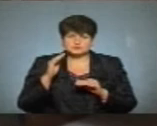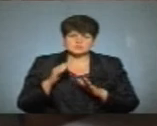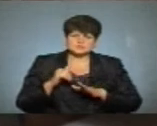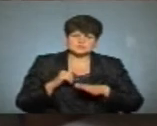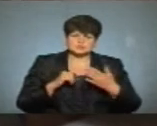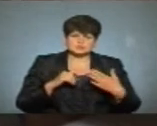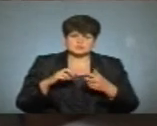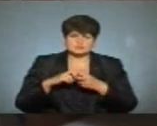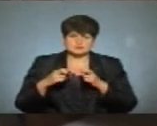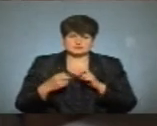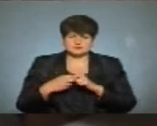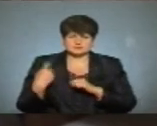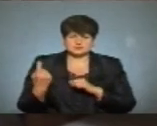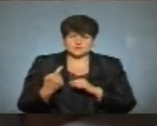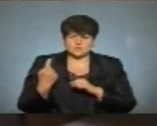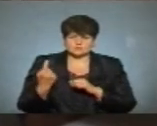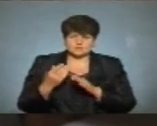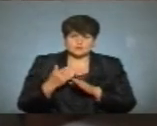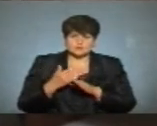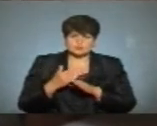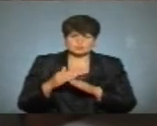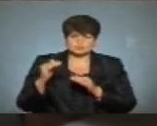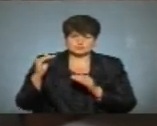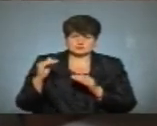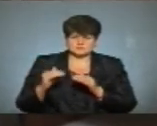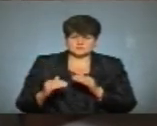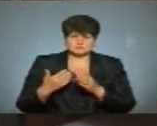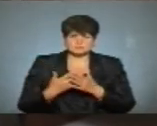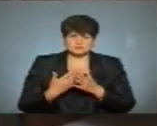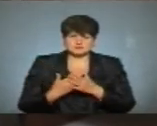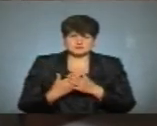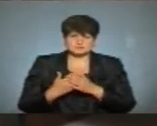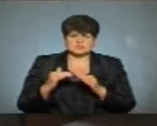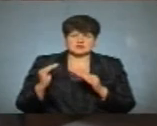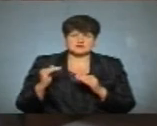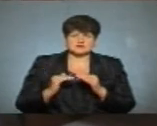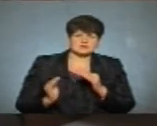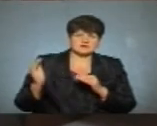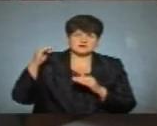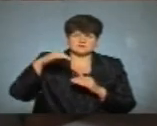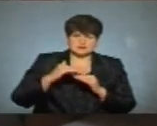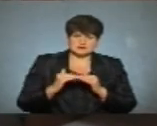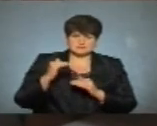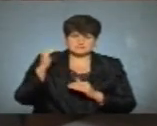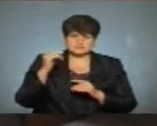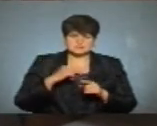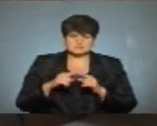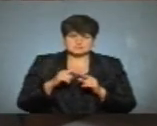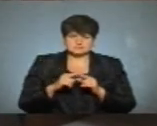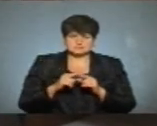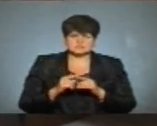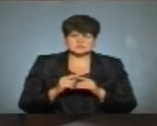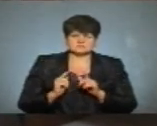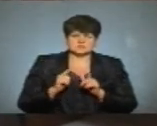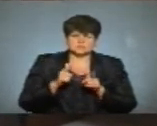сторони Івано-Франківської області поступово зменшується. Тобто орієнтовно хвиля то вища стає, але інтенсивність прибуття води зменшується.